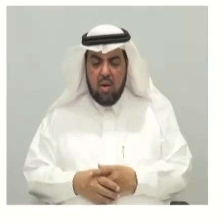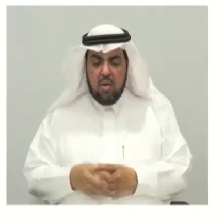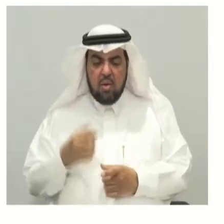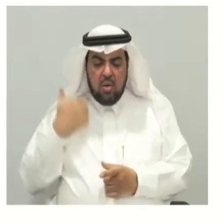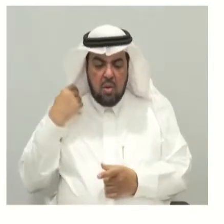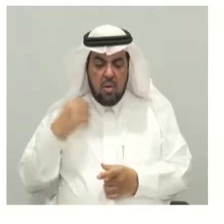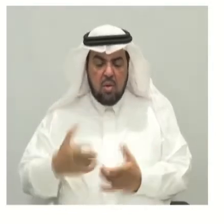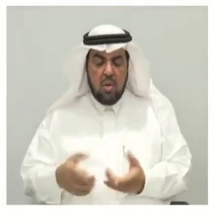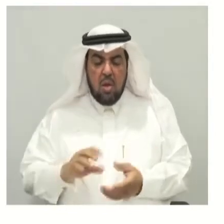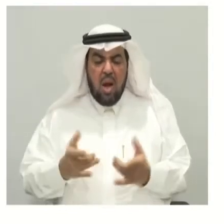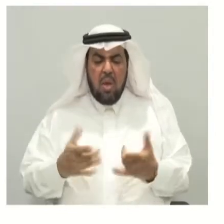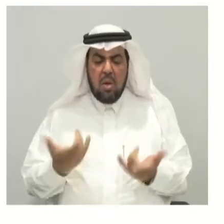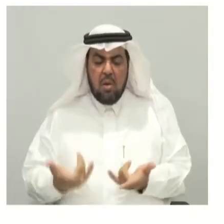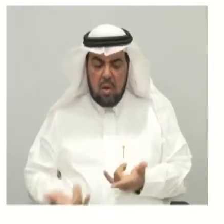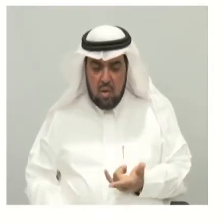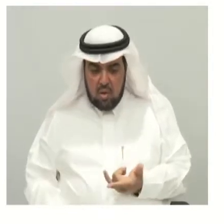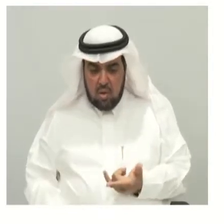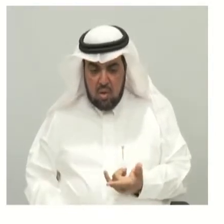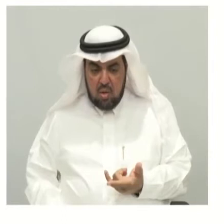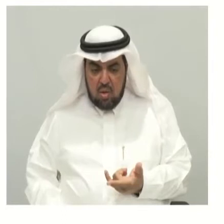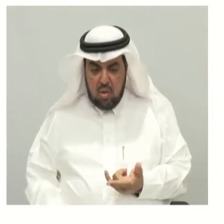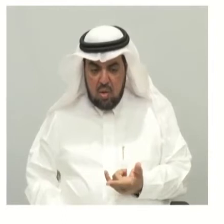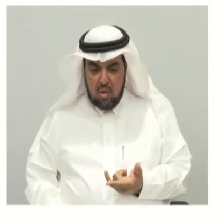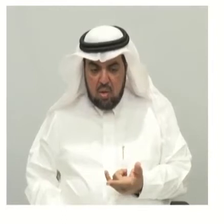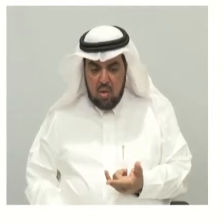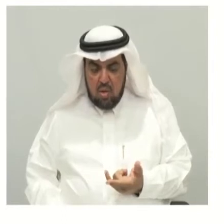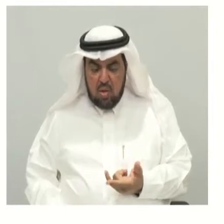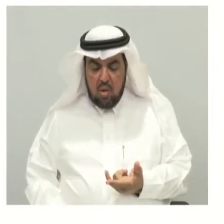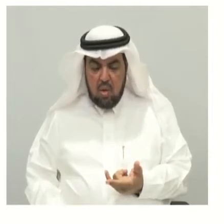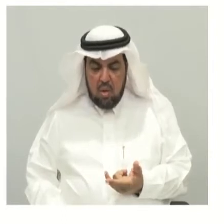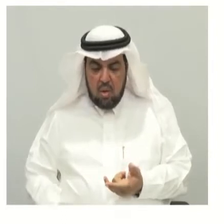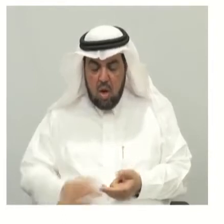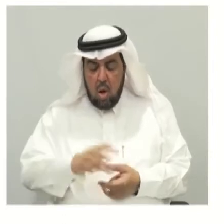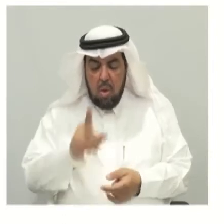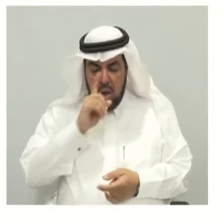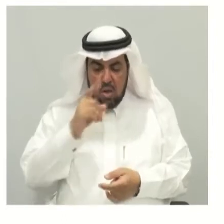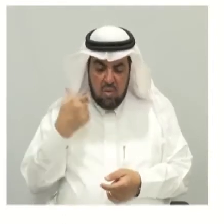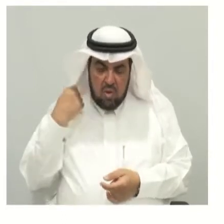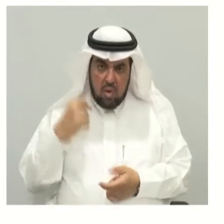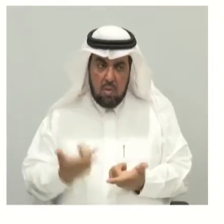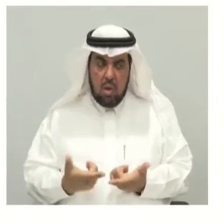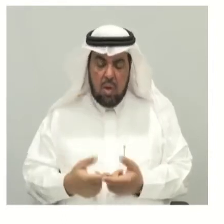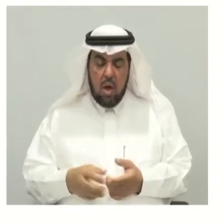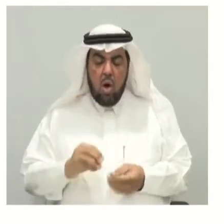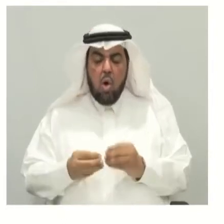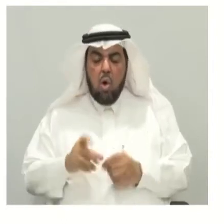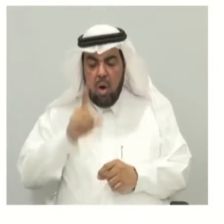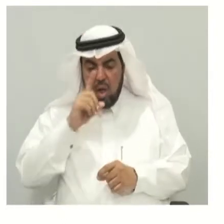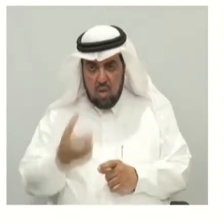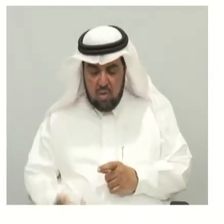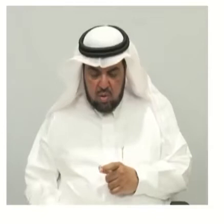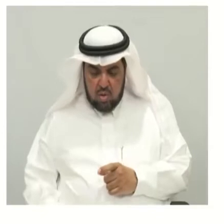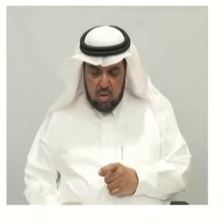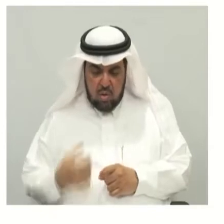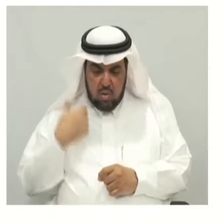يدل لي هذا اللون الأخضر؟ يدل لي هذا اللون الأخضر، كلاهما آسف، اللون الأصفر. وماذا يدل لي اللون الأصفر؟ يدل لي على